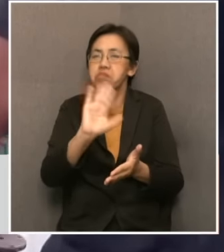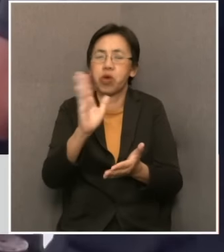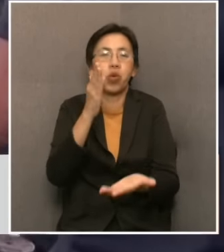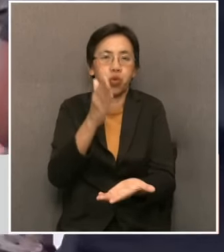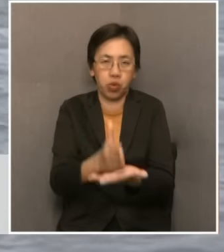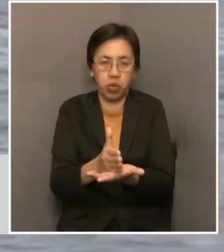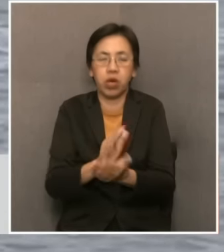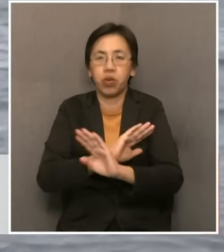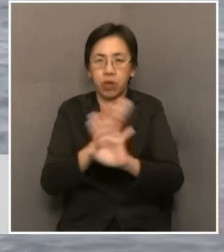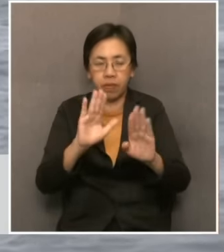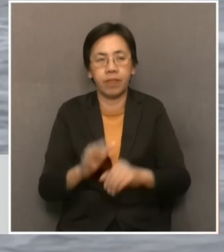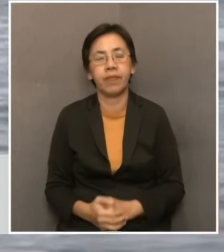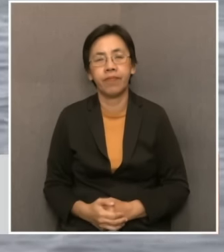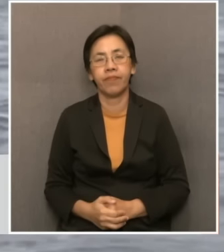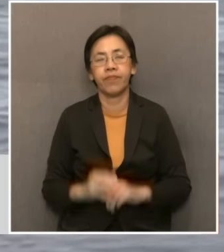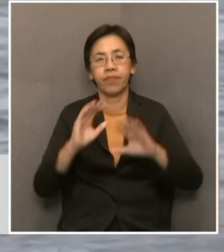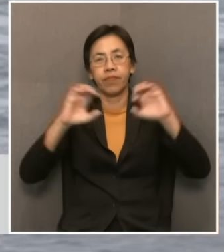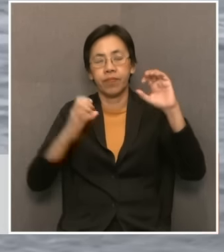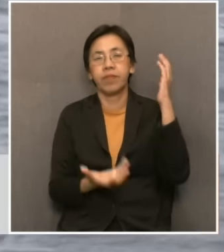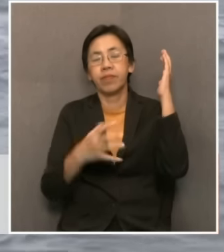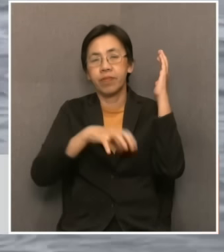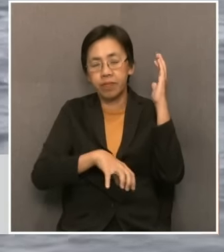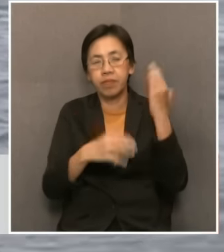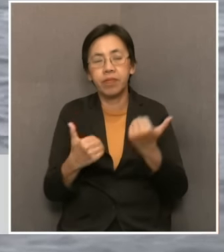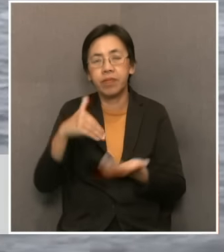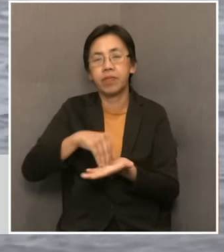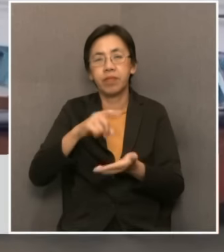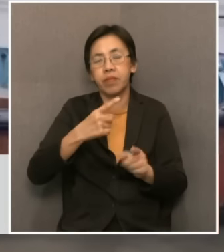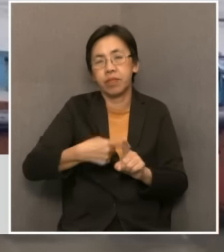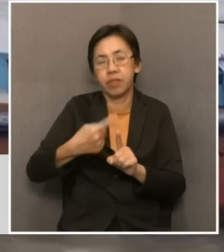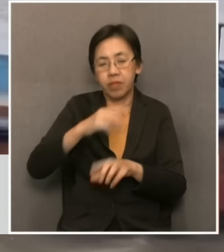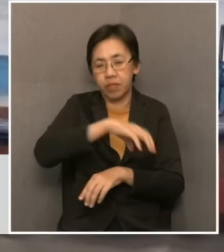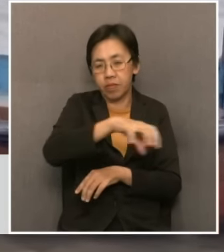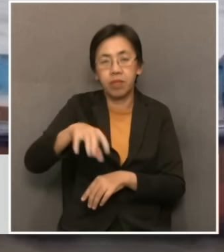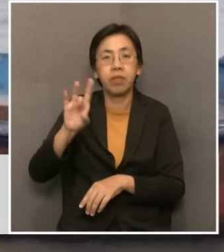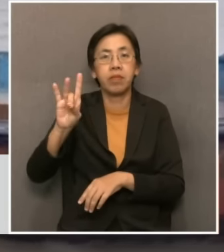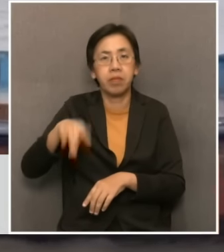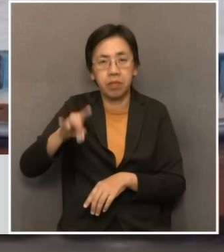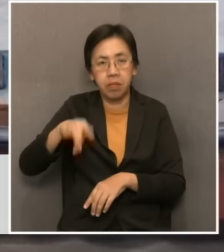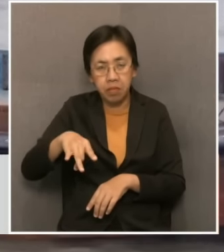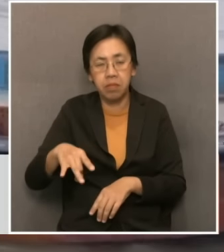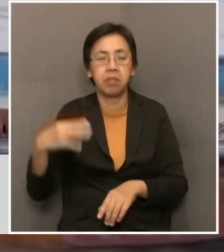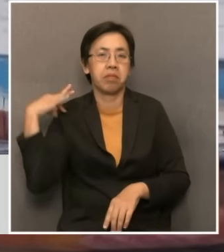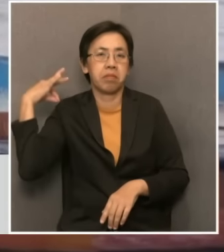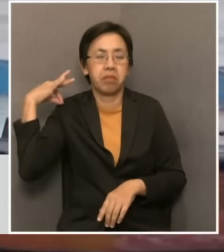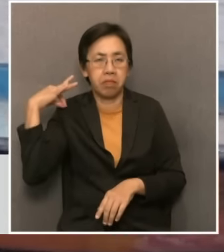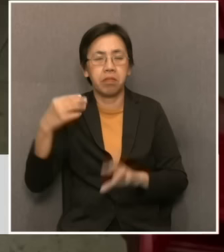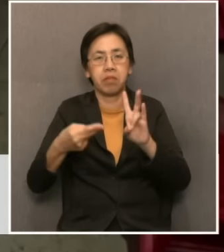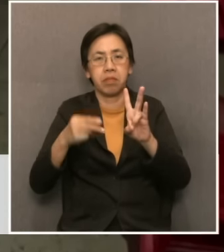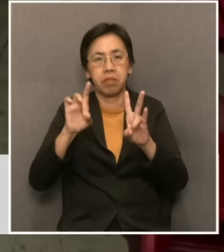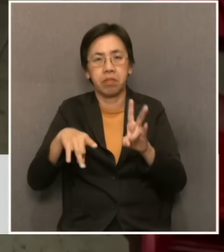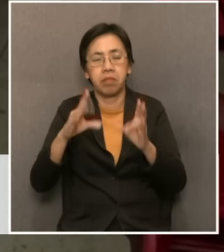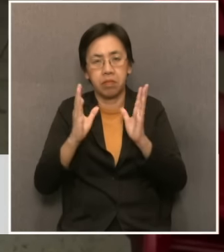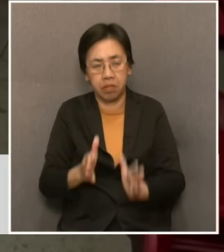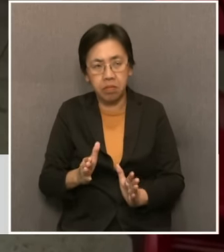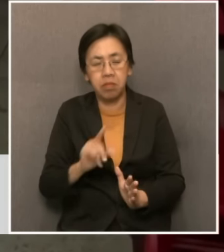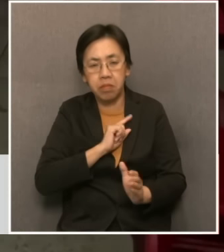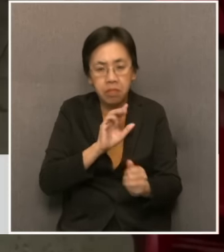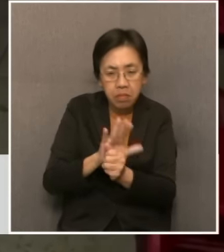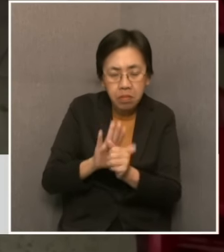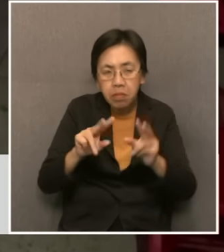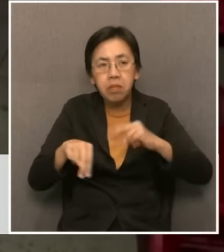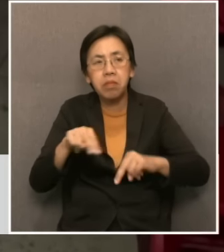บังคลาเทศจัดตั้งศูนย์พักผิงชั่วคราวเกือบ 8,000แห่งและระดมกำลังอาสาสมัคร 78,000คนเพื่อรับ